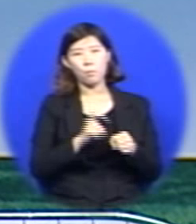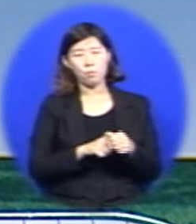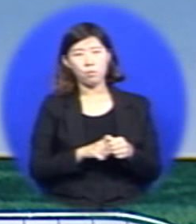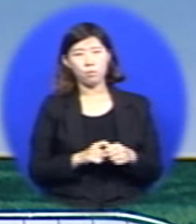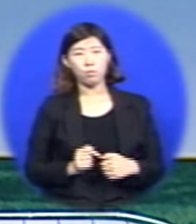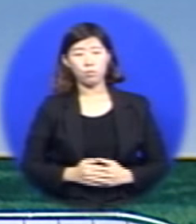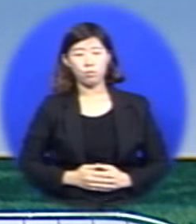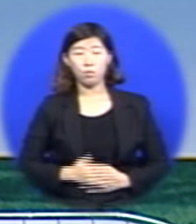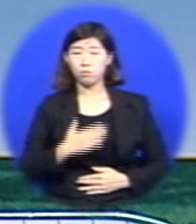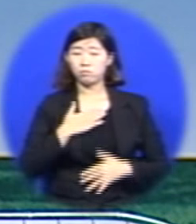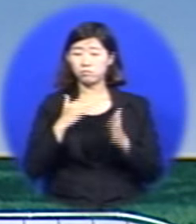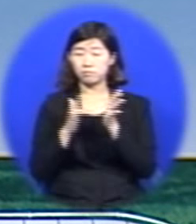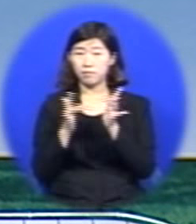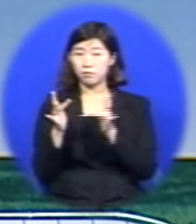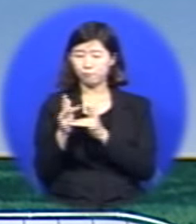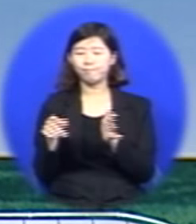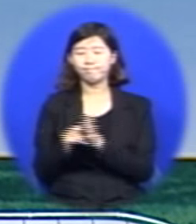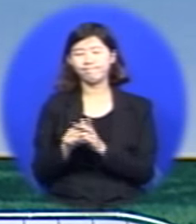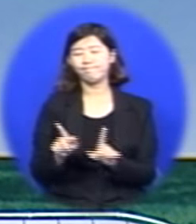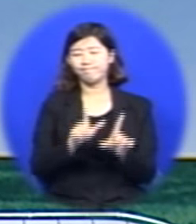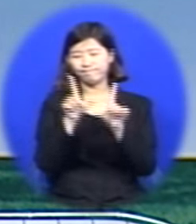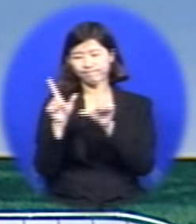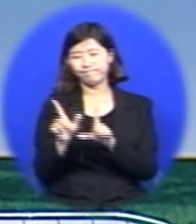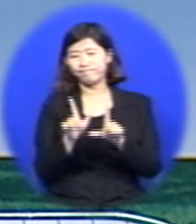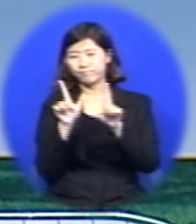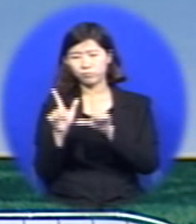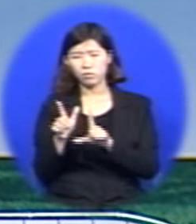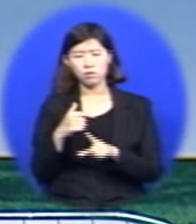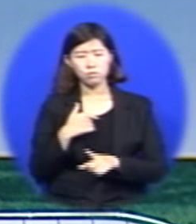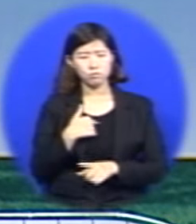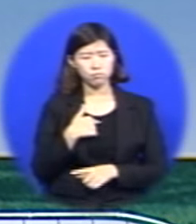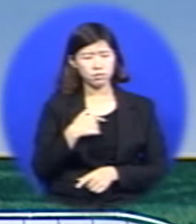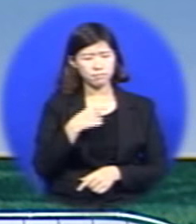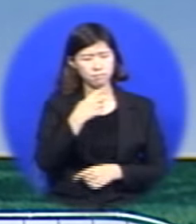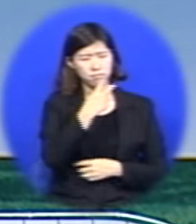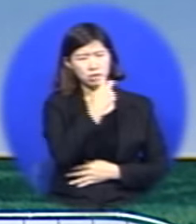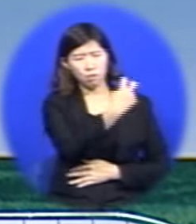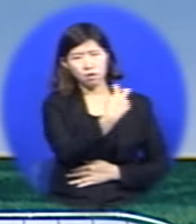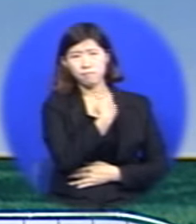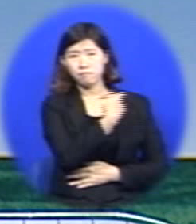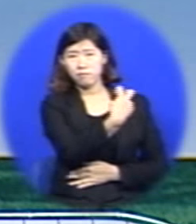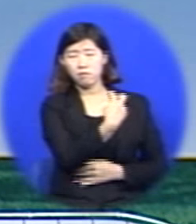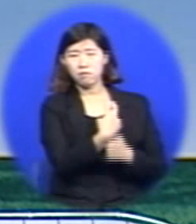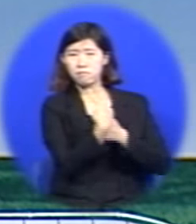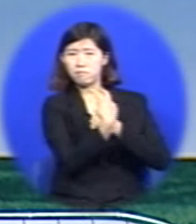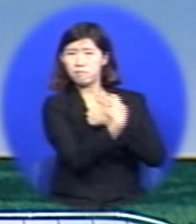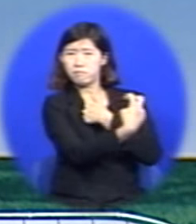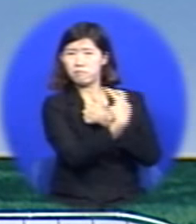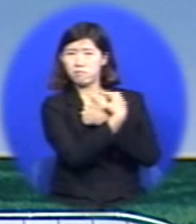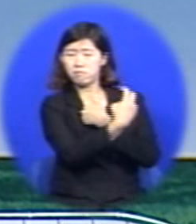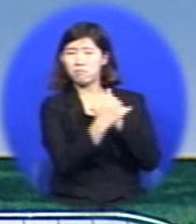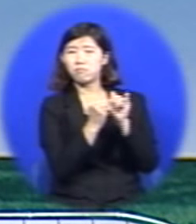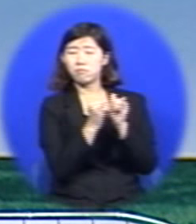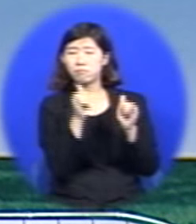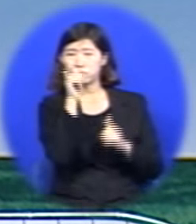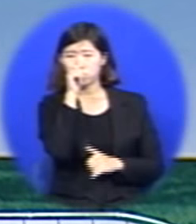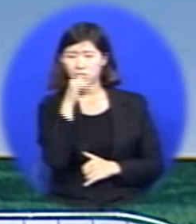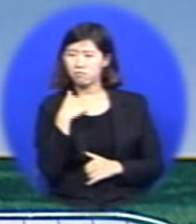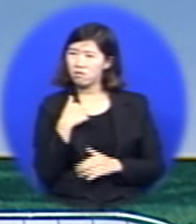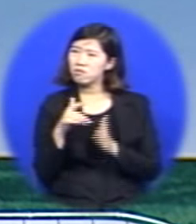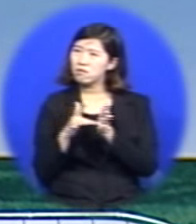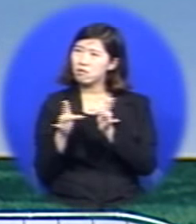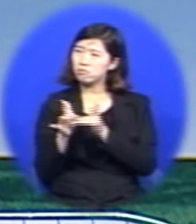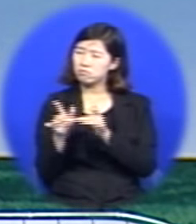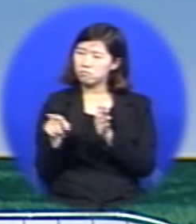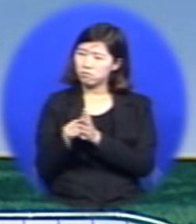미워하는 사람들이 있습니다. 우리가 예수 믿는 것을 도대체 못 보는 사람들이 있습니다. 마귀는 그런 사람들을